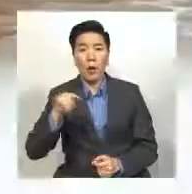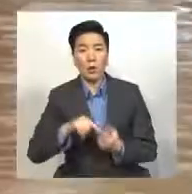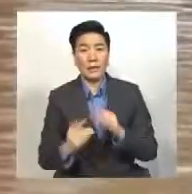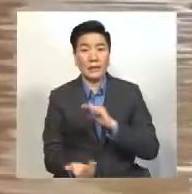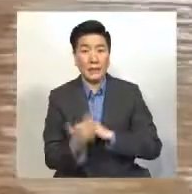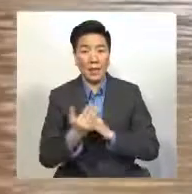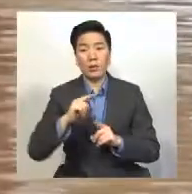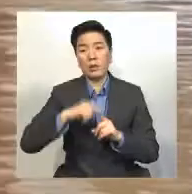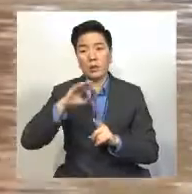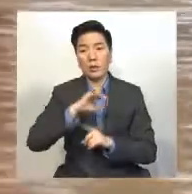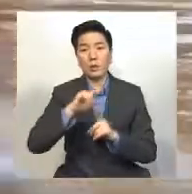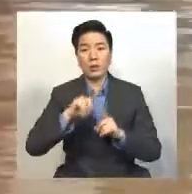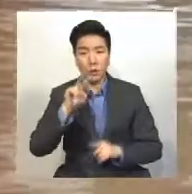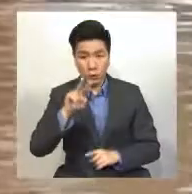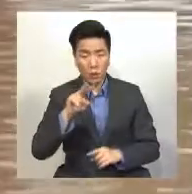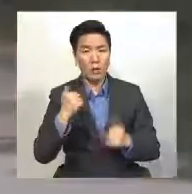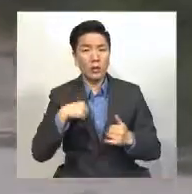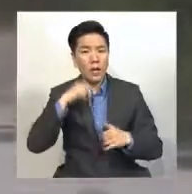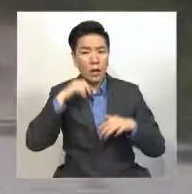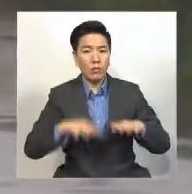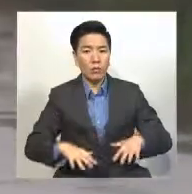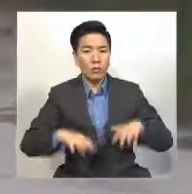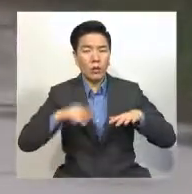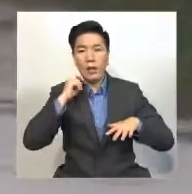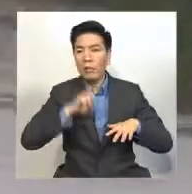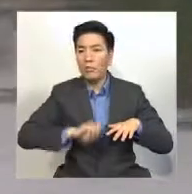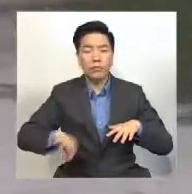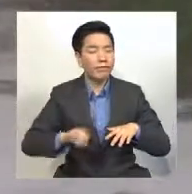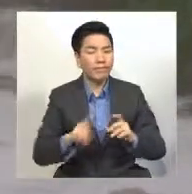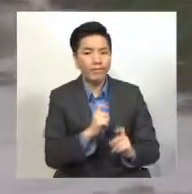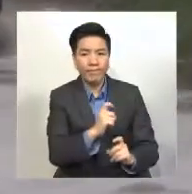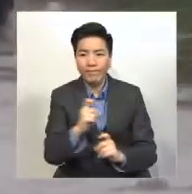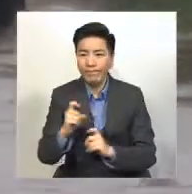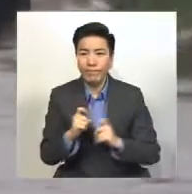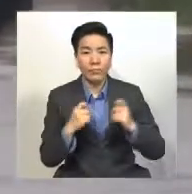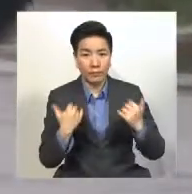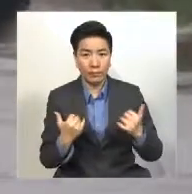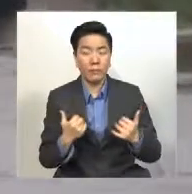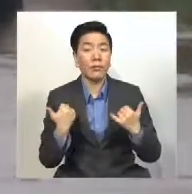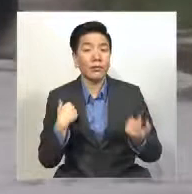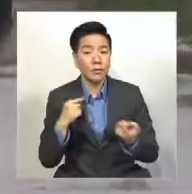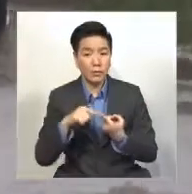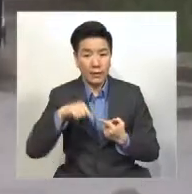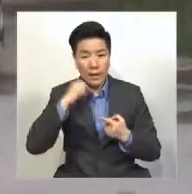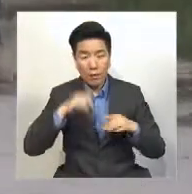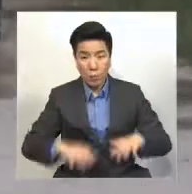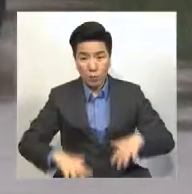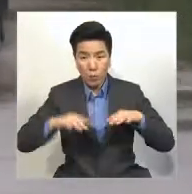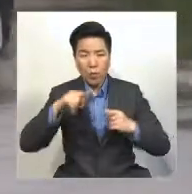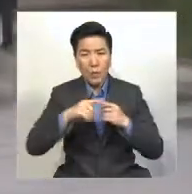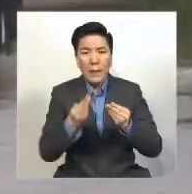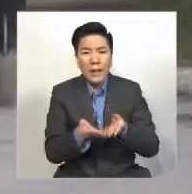ดของวันที่2กันยายนที่ผ่านมาทำให้น้ำท่วมขังและไม่สามารถระบายได้ตามปกติซึ่งจุดที่ท่วมขังจะเป็นจุ